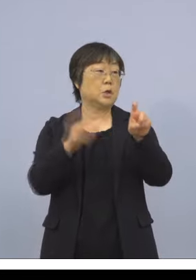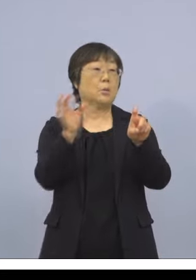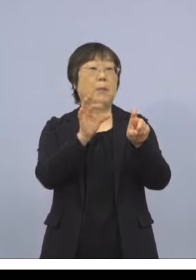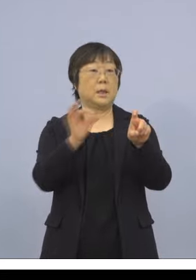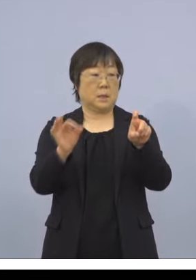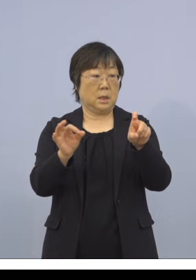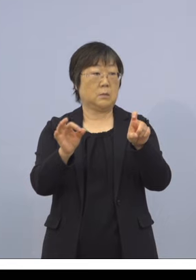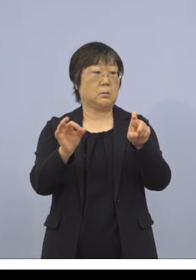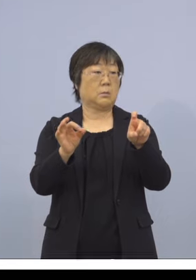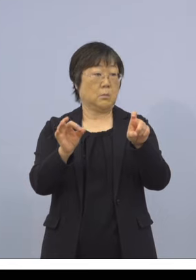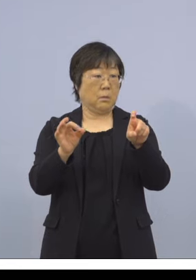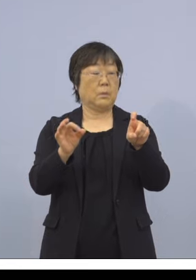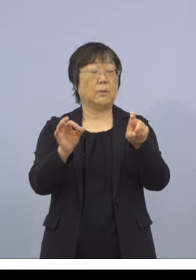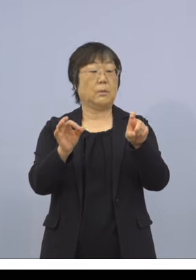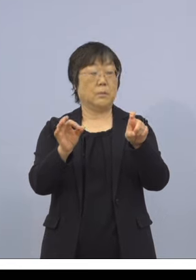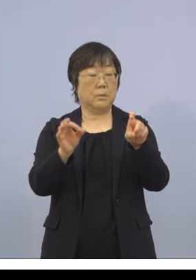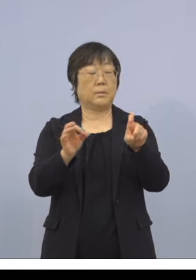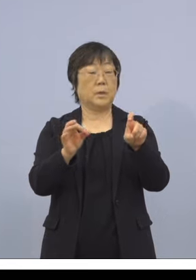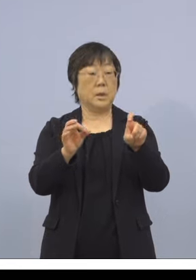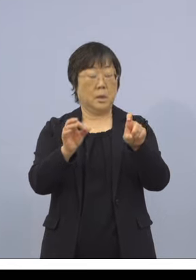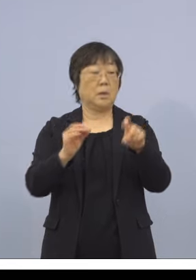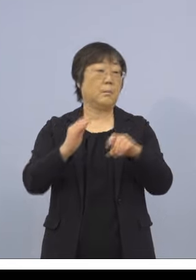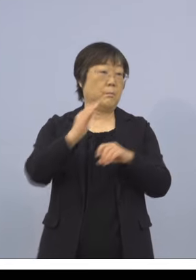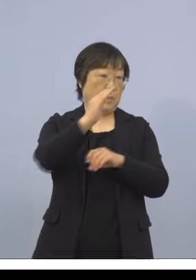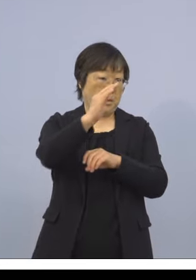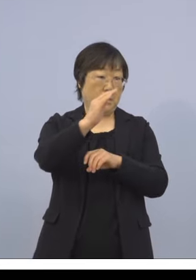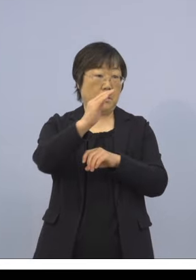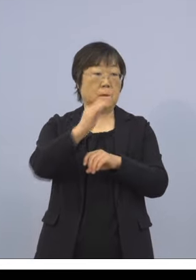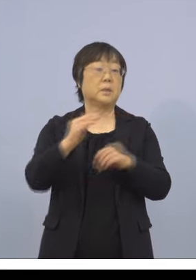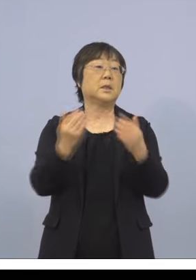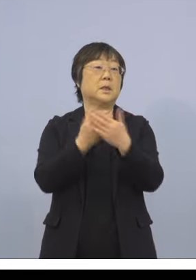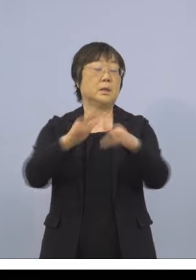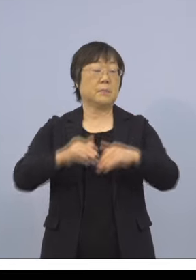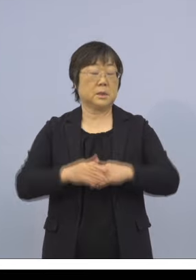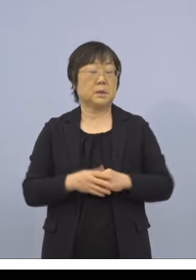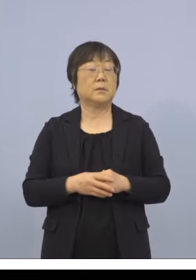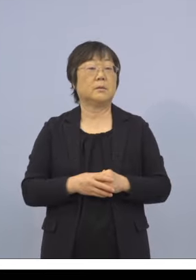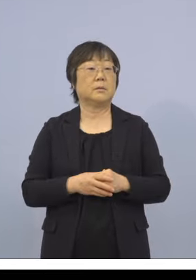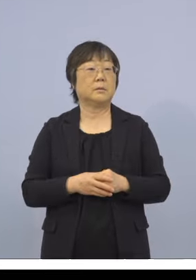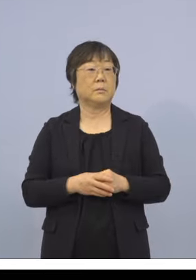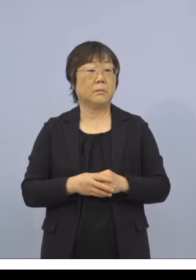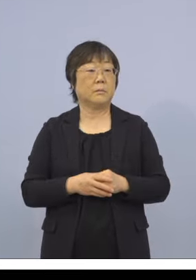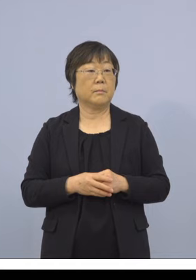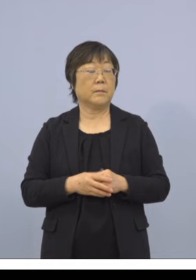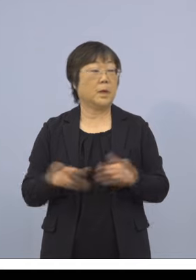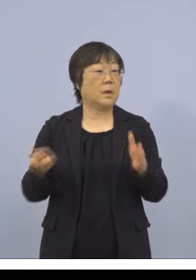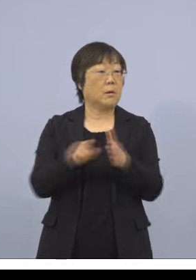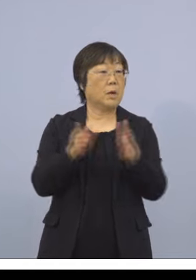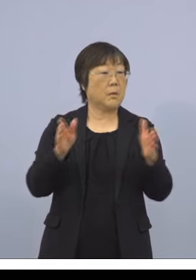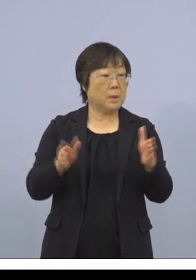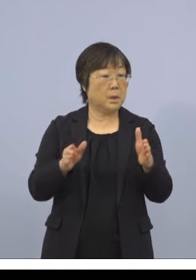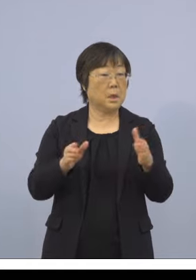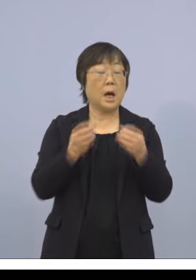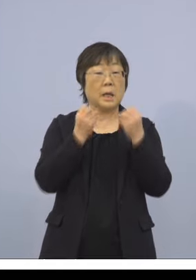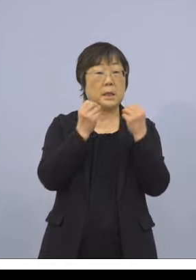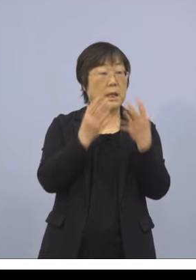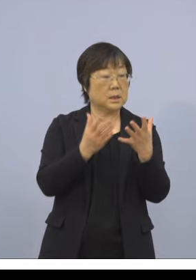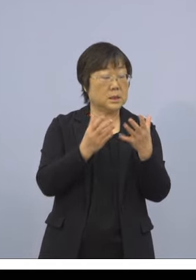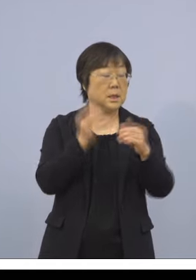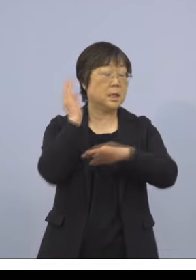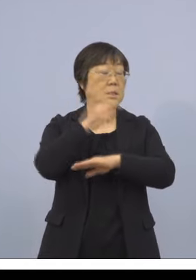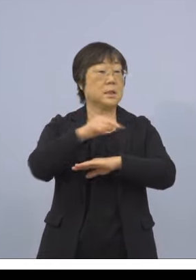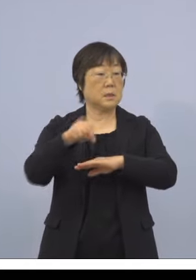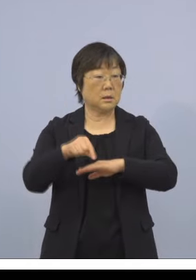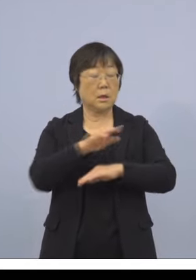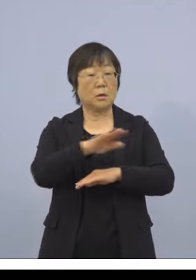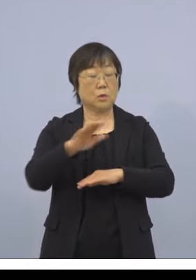10% の伸びしろと、まあ、こういうことになってます。で、まあ、今までと違った新しい施策とし